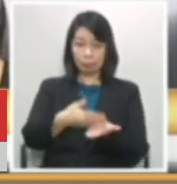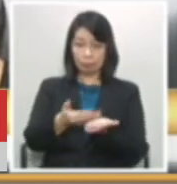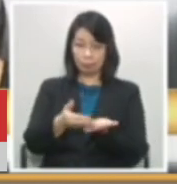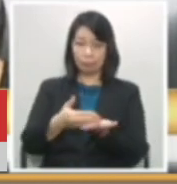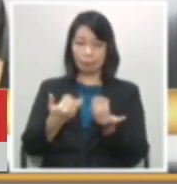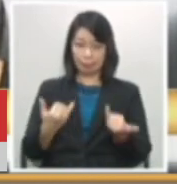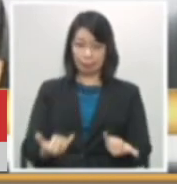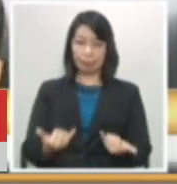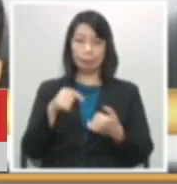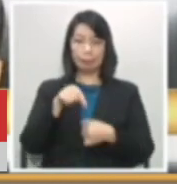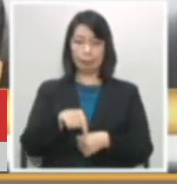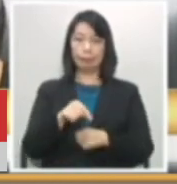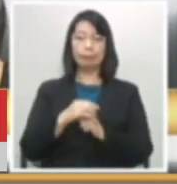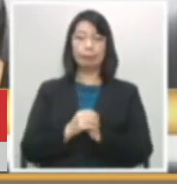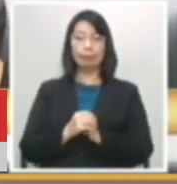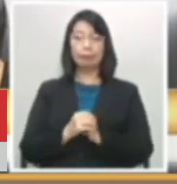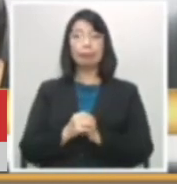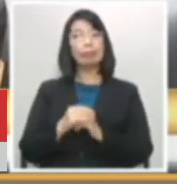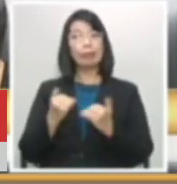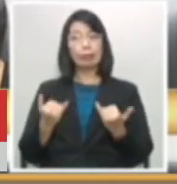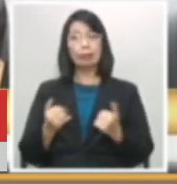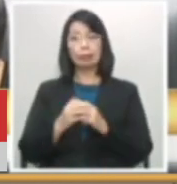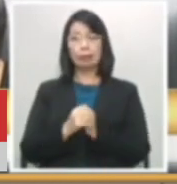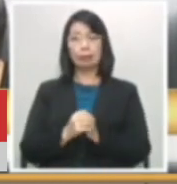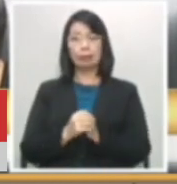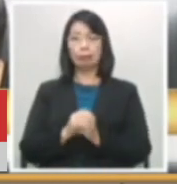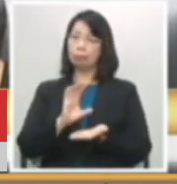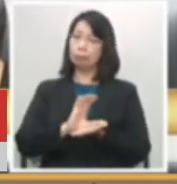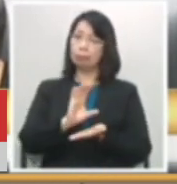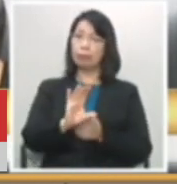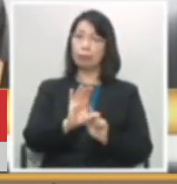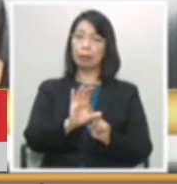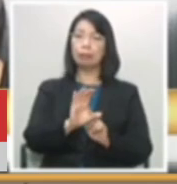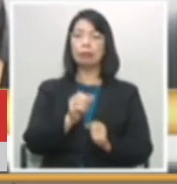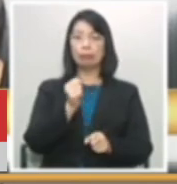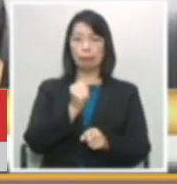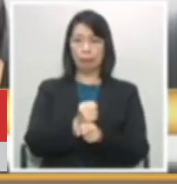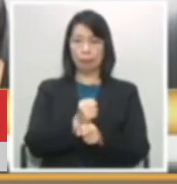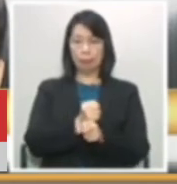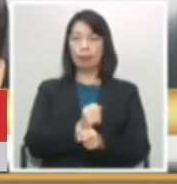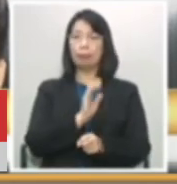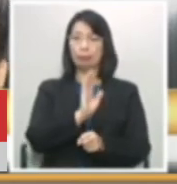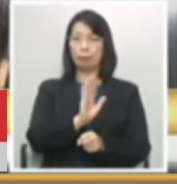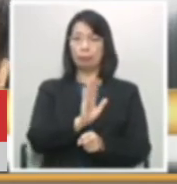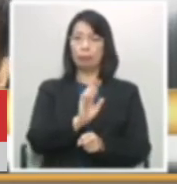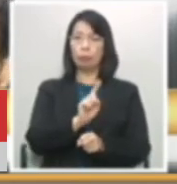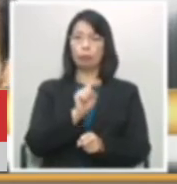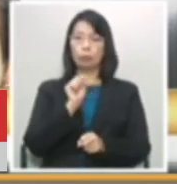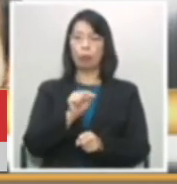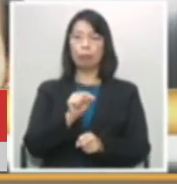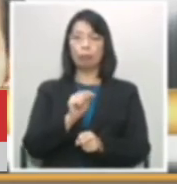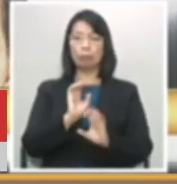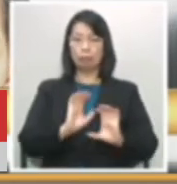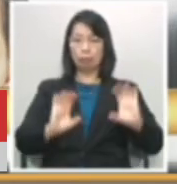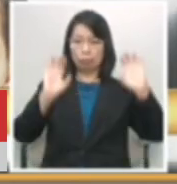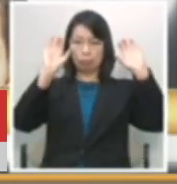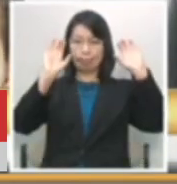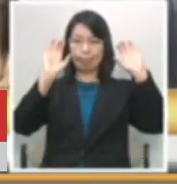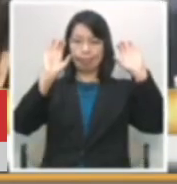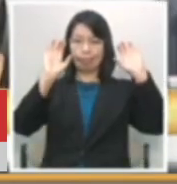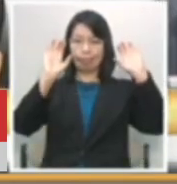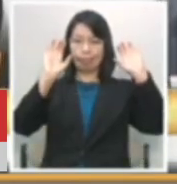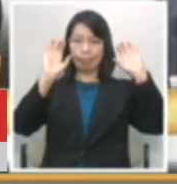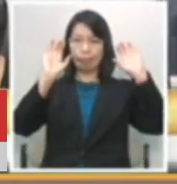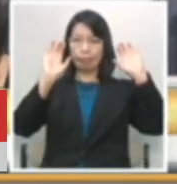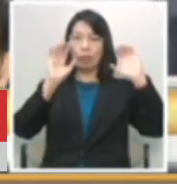ฉบับนี้ยังเป็นอีกผลงานหนึ่งที่แสดงถึงความล้มเหลวในการยึดอำนาจของคณะค